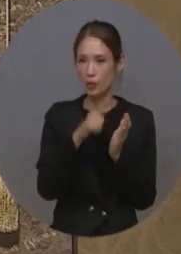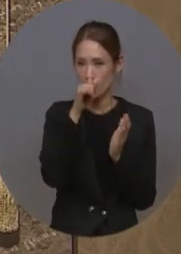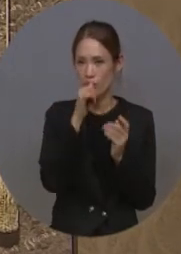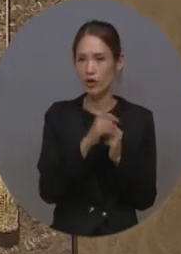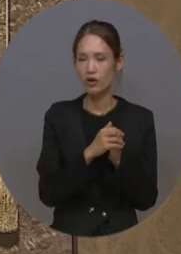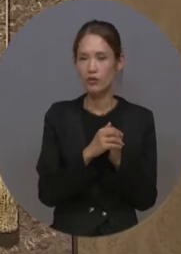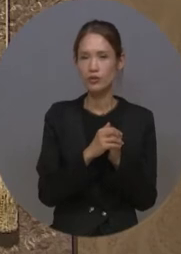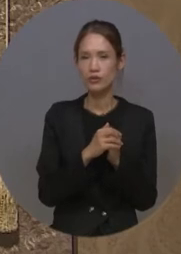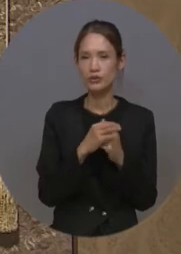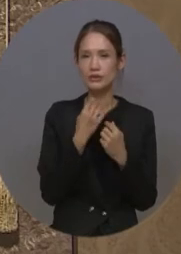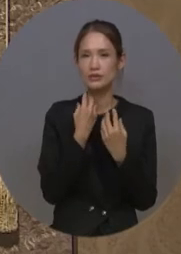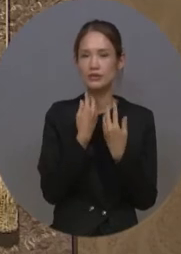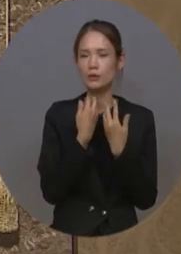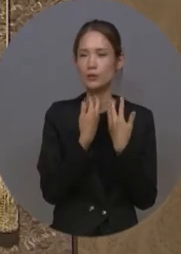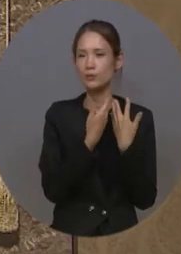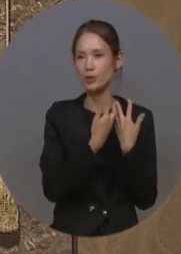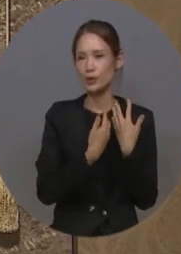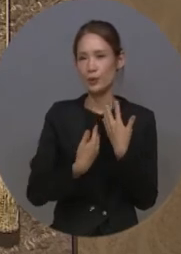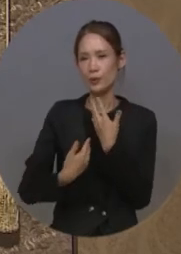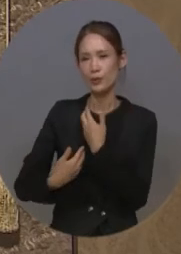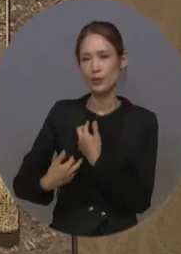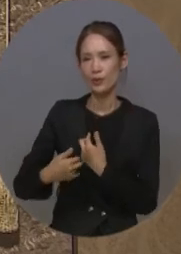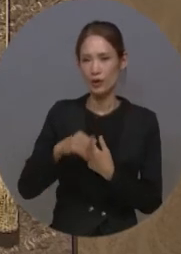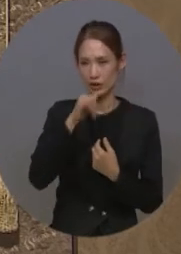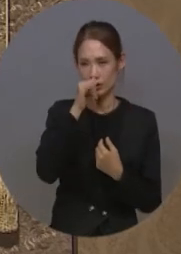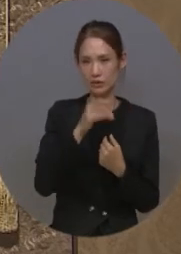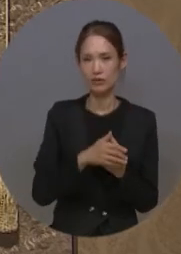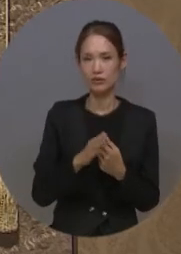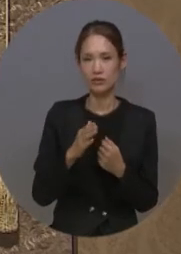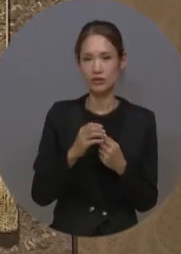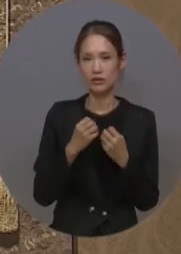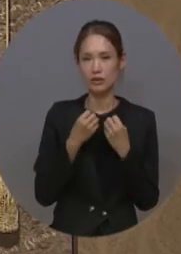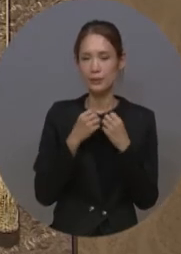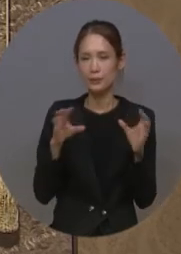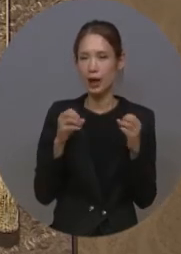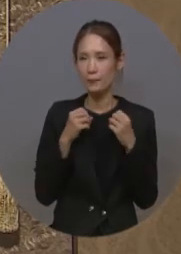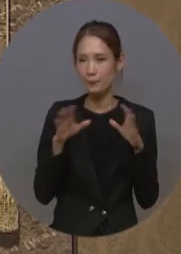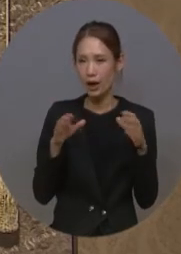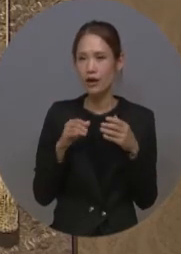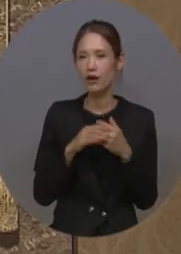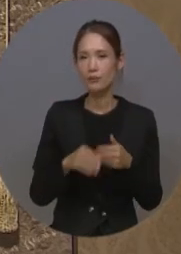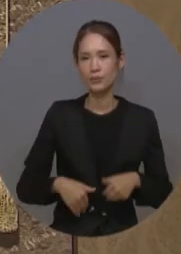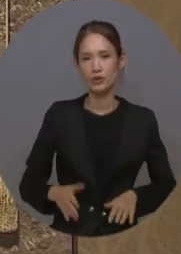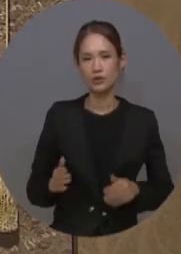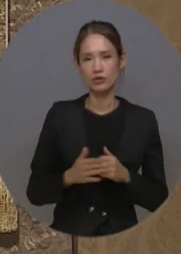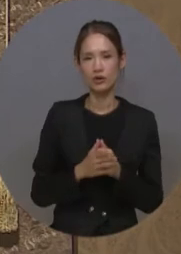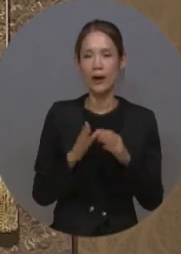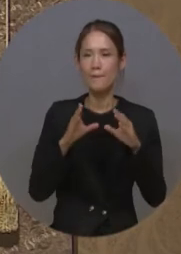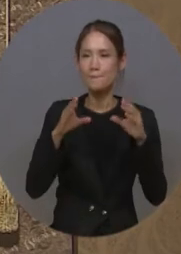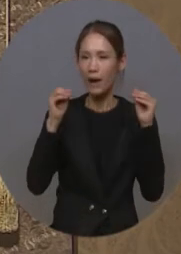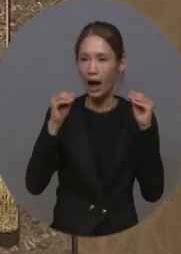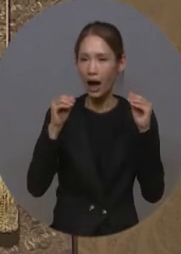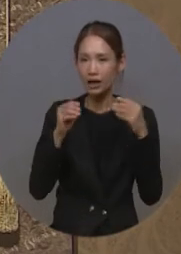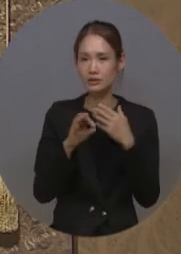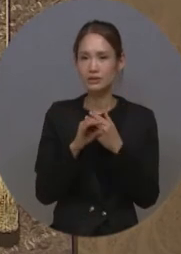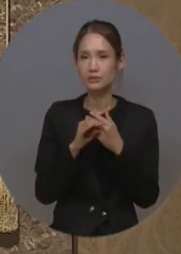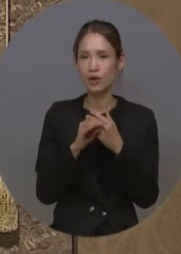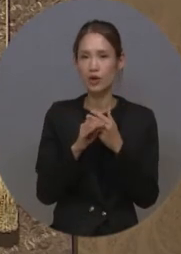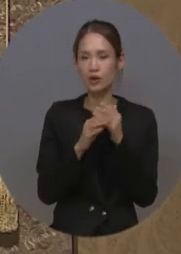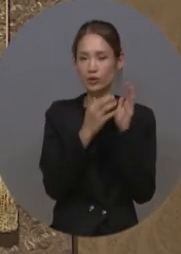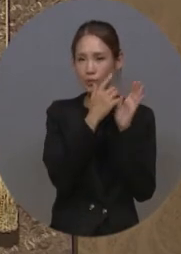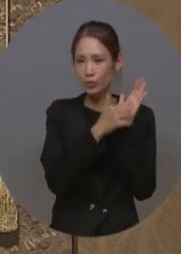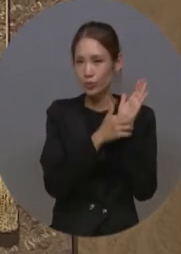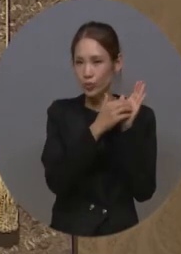기도에는 다 섬모가 붙어 있거든요. 그래서 배출을 시켜줘야 되는데 마르면 섬모가 못